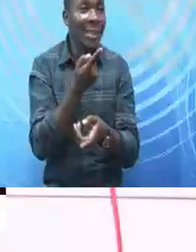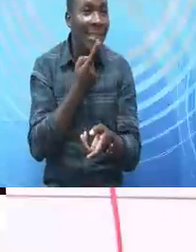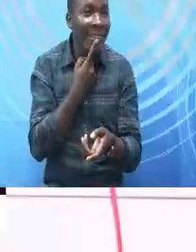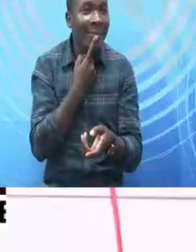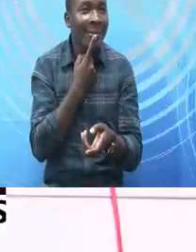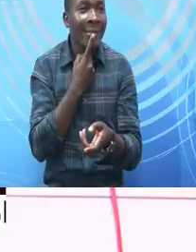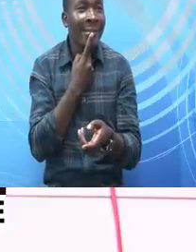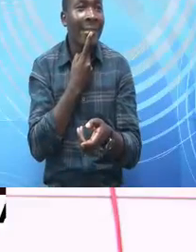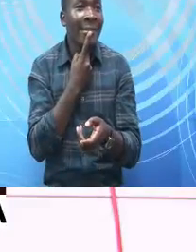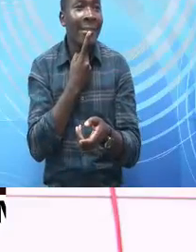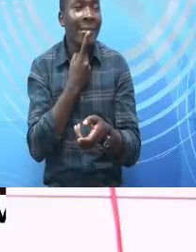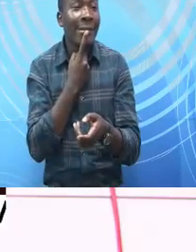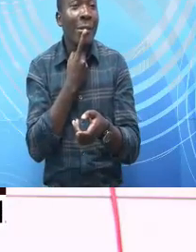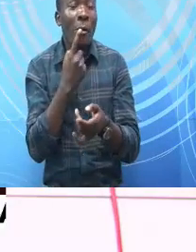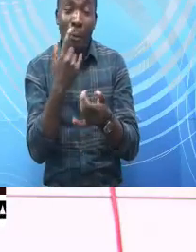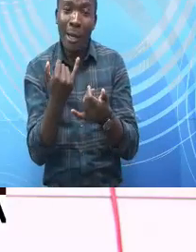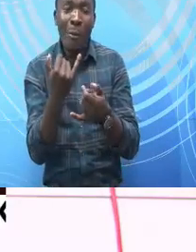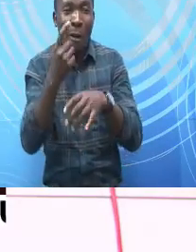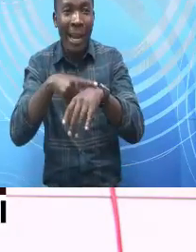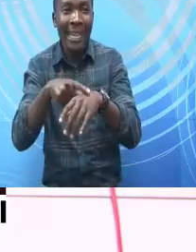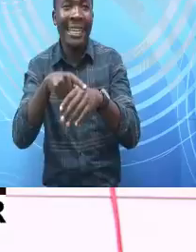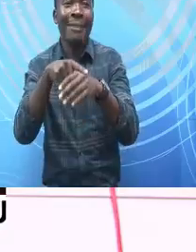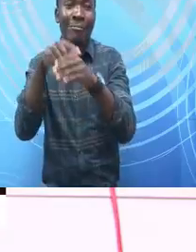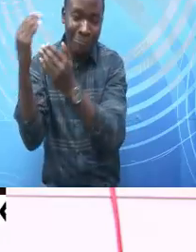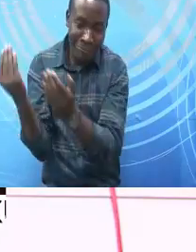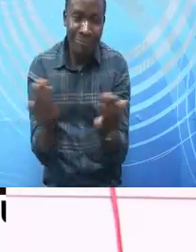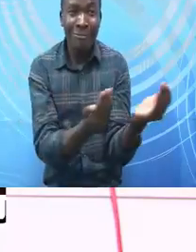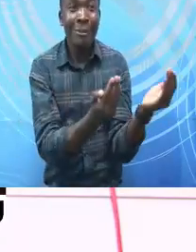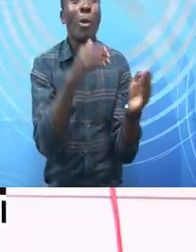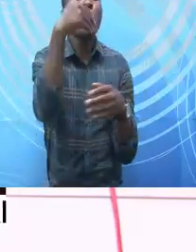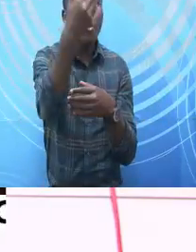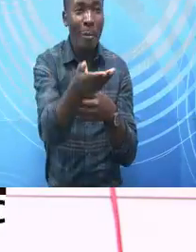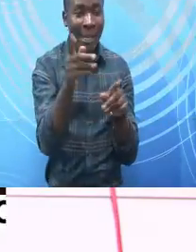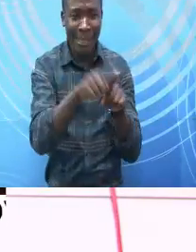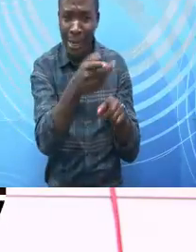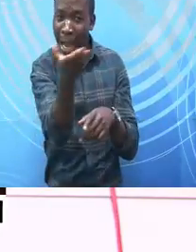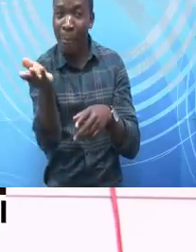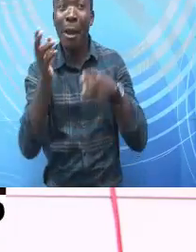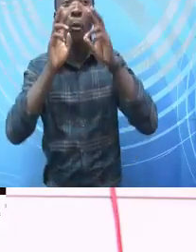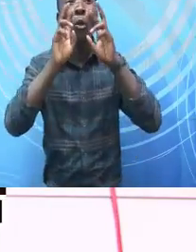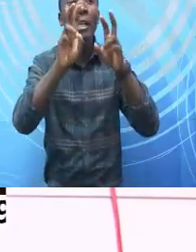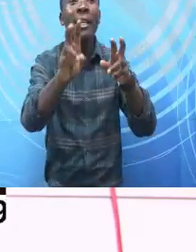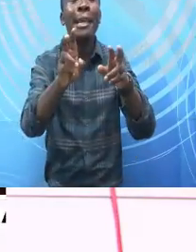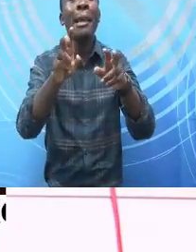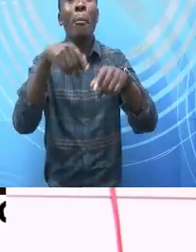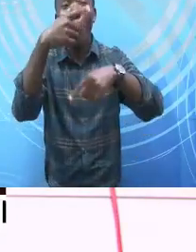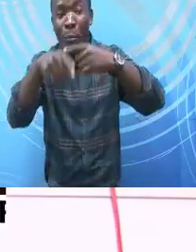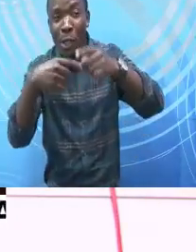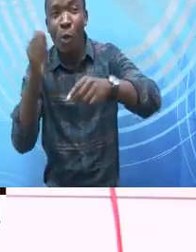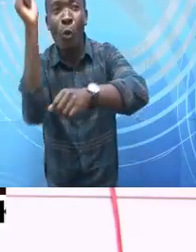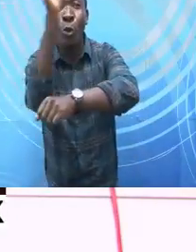ndetse no kutavuga reka mukanye tumuhe ikaze hanyuma namwe mudukurikiye nyine mugende